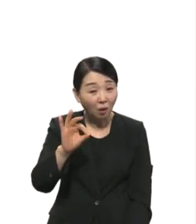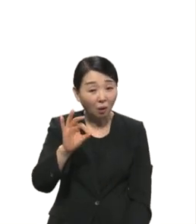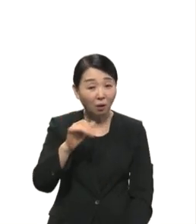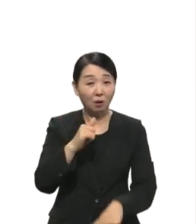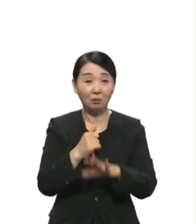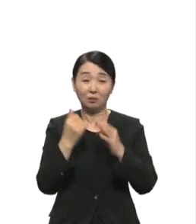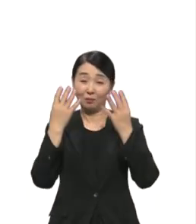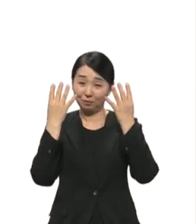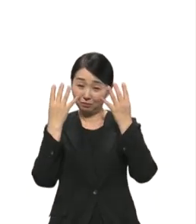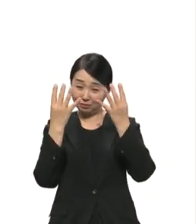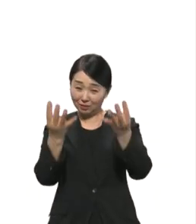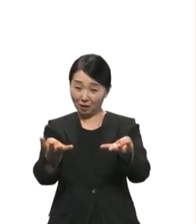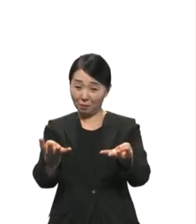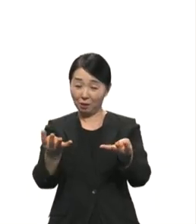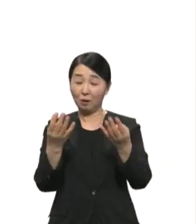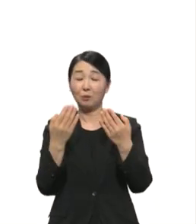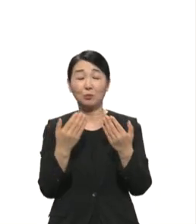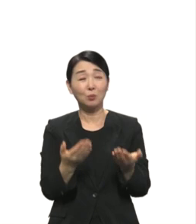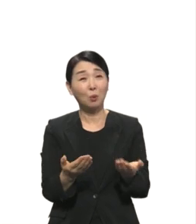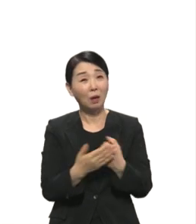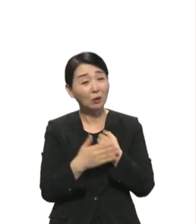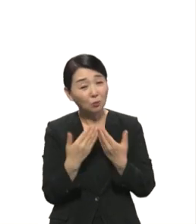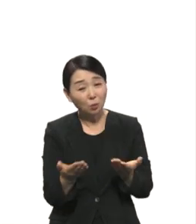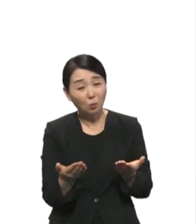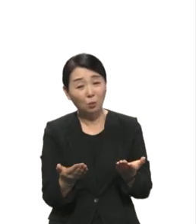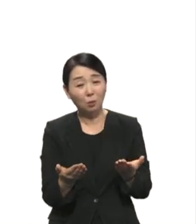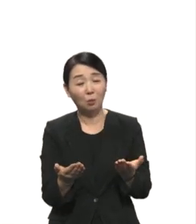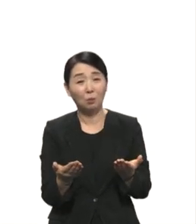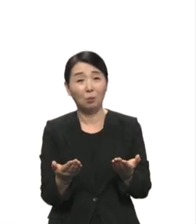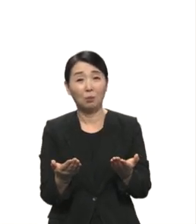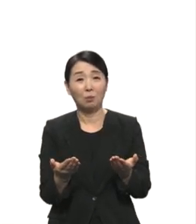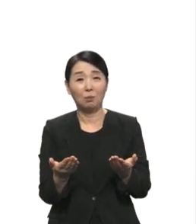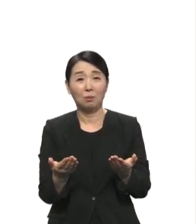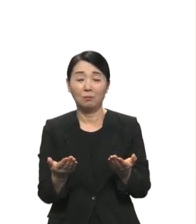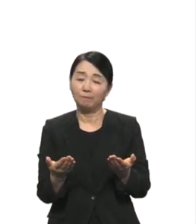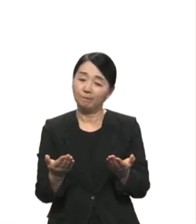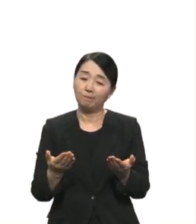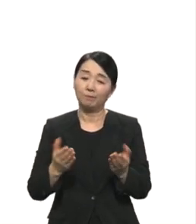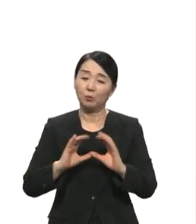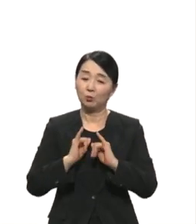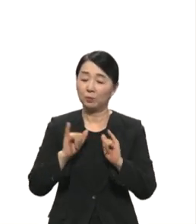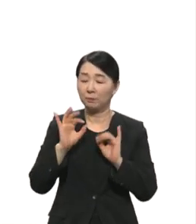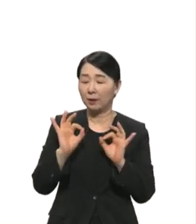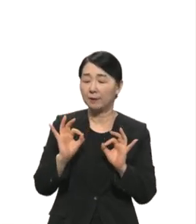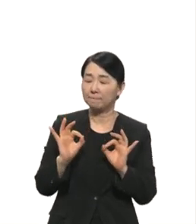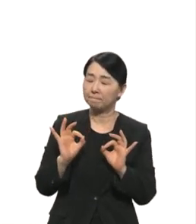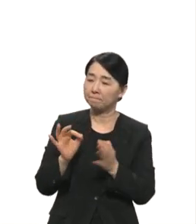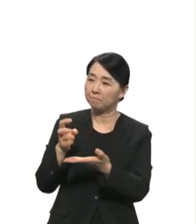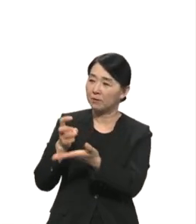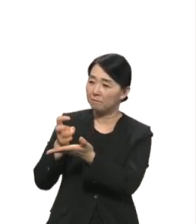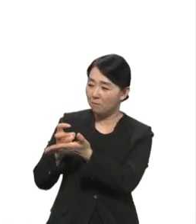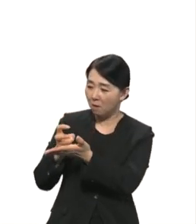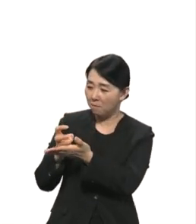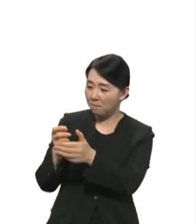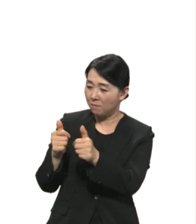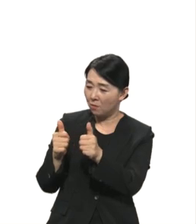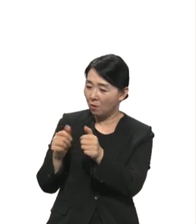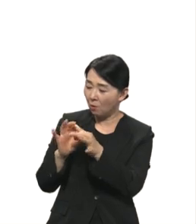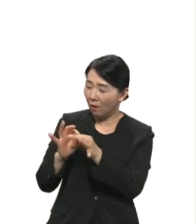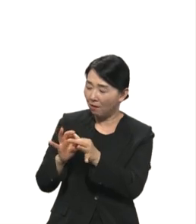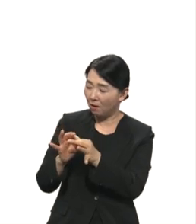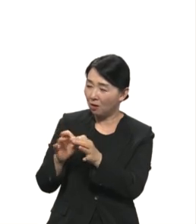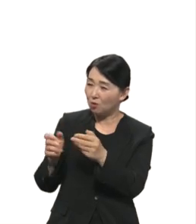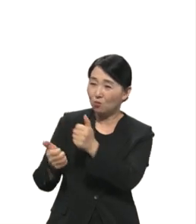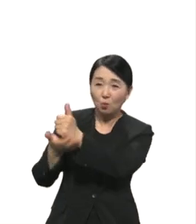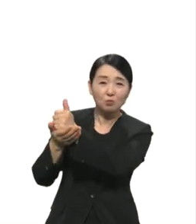사면 이유를 달아 가지고 사면을 해준다면이 국민들이 누가 사법체계를 존중하겠습니까 정말 이건